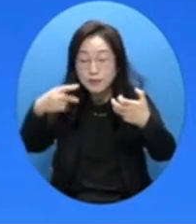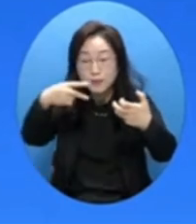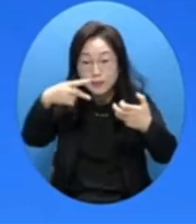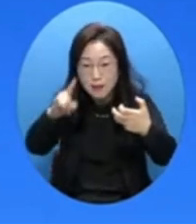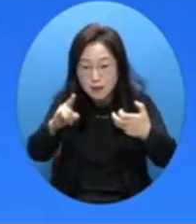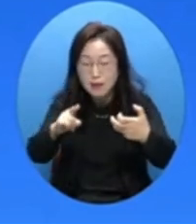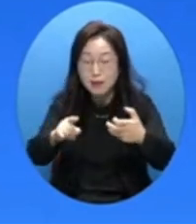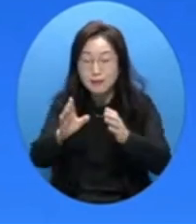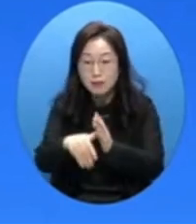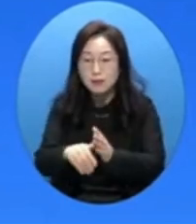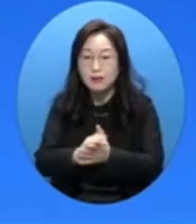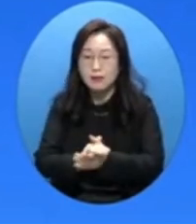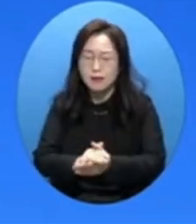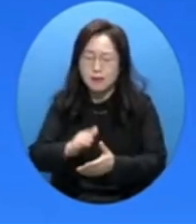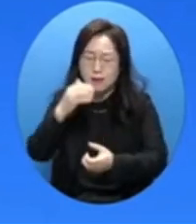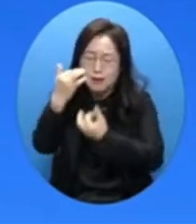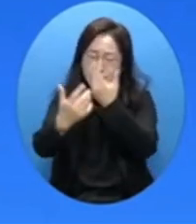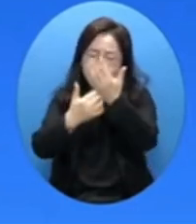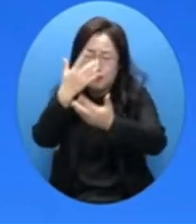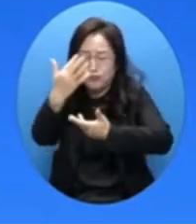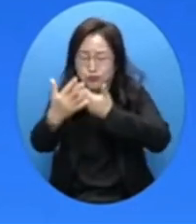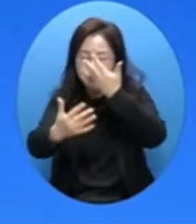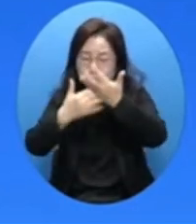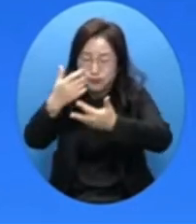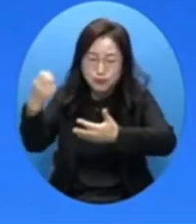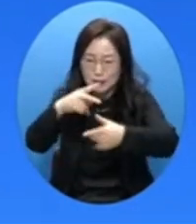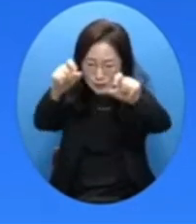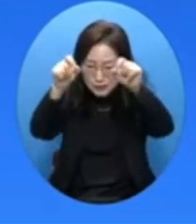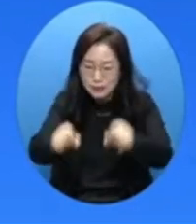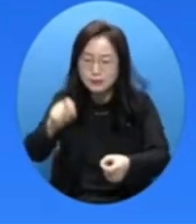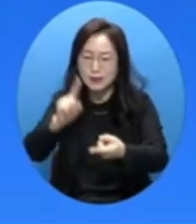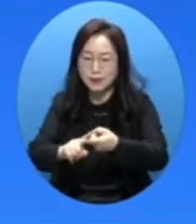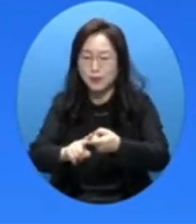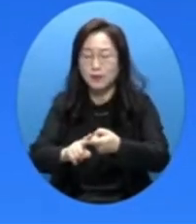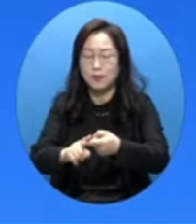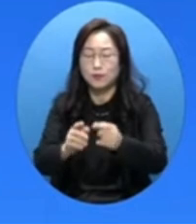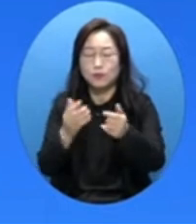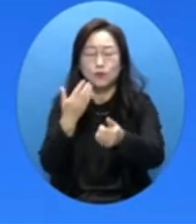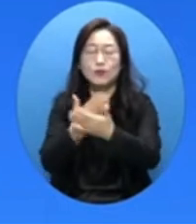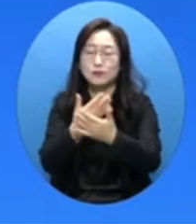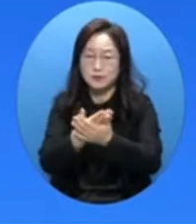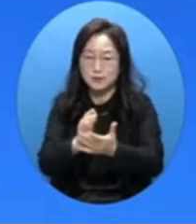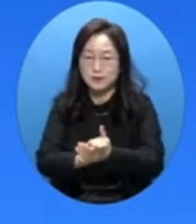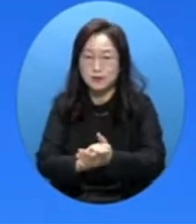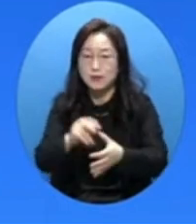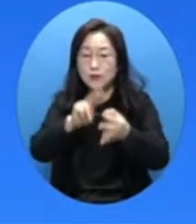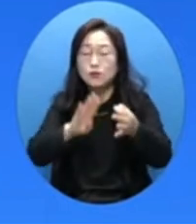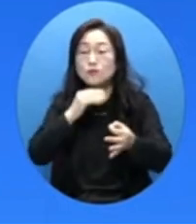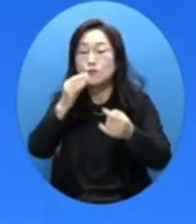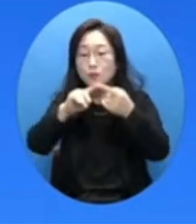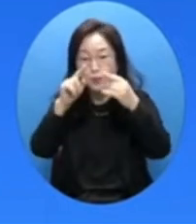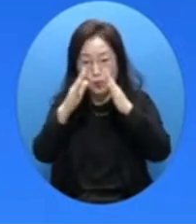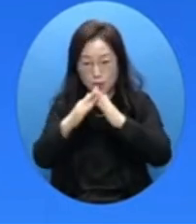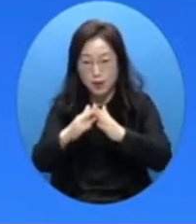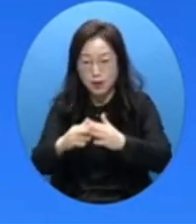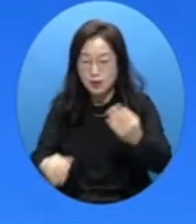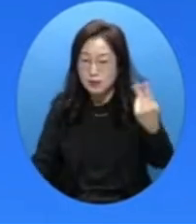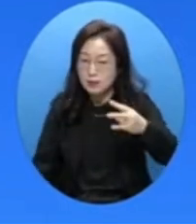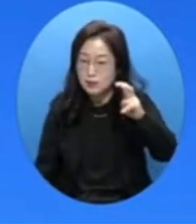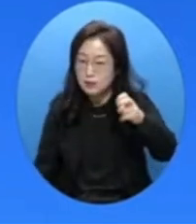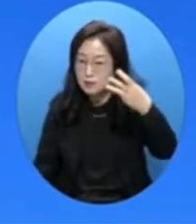다시 이 땅에 이 교회에 일어나게 하여 주시옵소서. 여의도 순복음교회